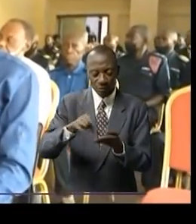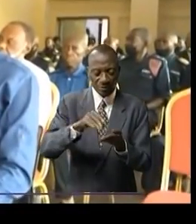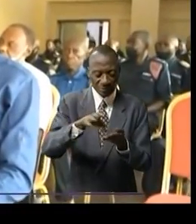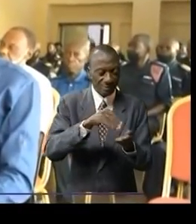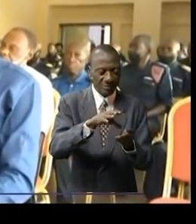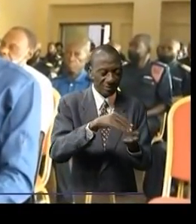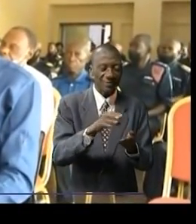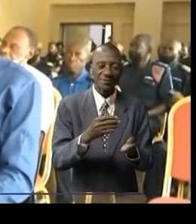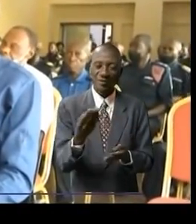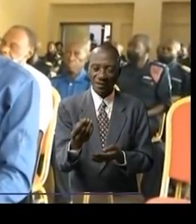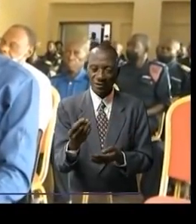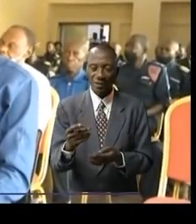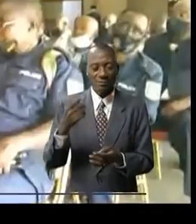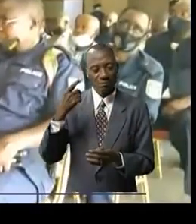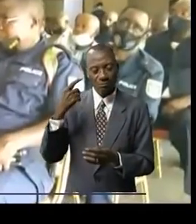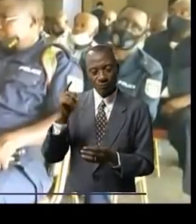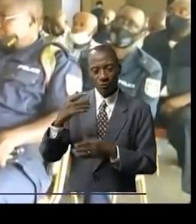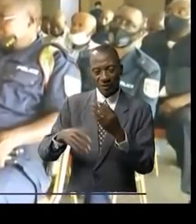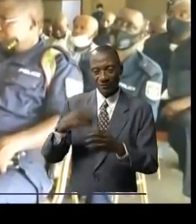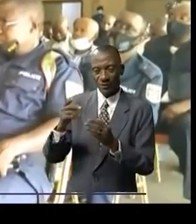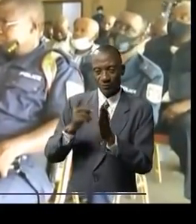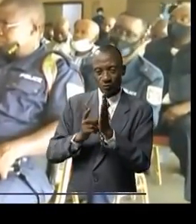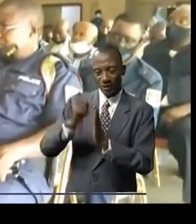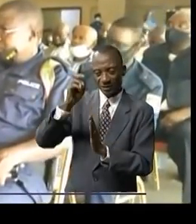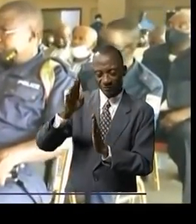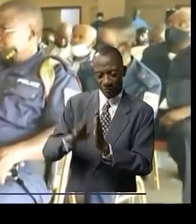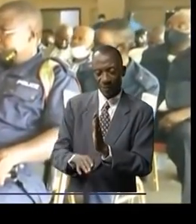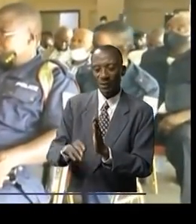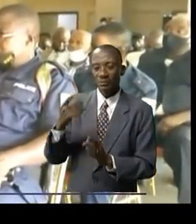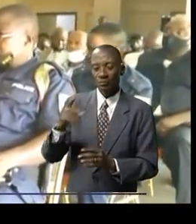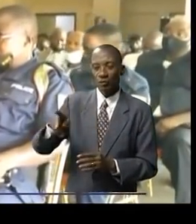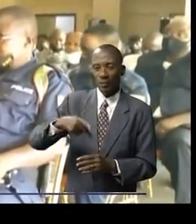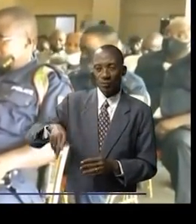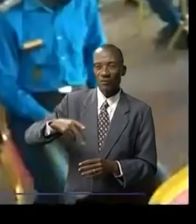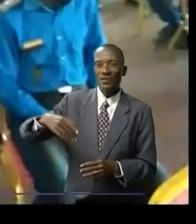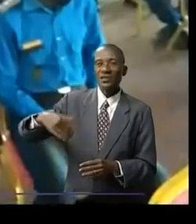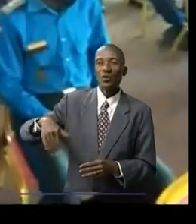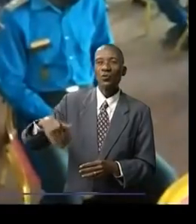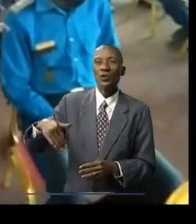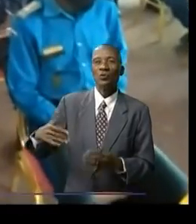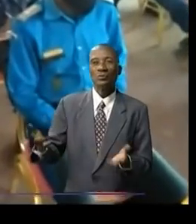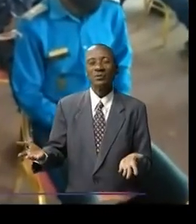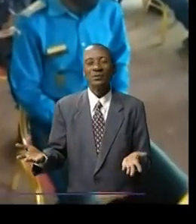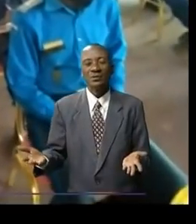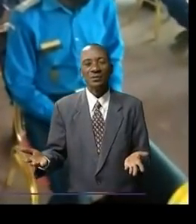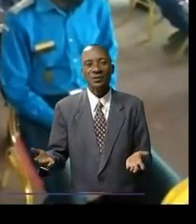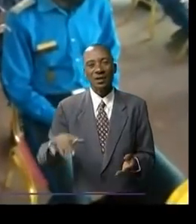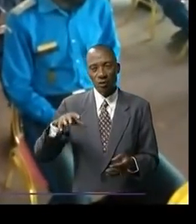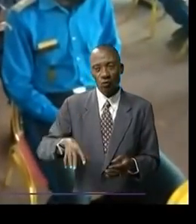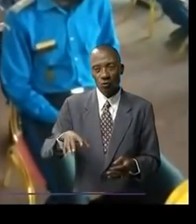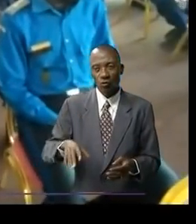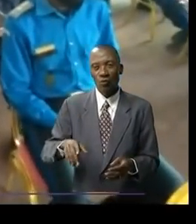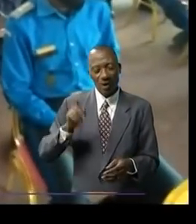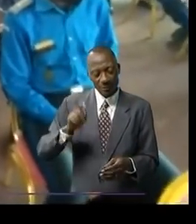est donc l'application des matières qui seront fournies aux récipiendaires de cette matinée, car la RDC a besoin de